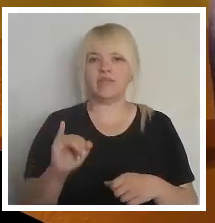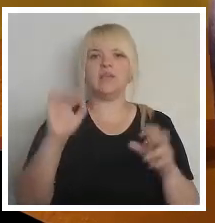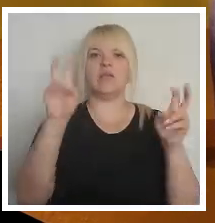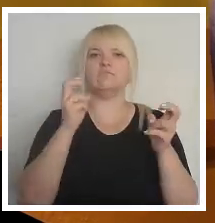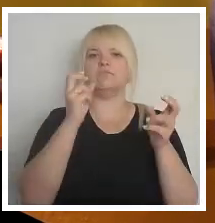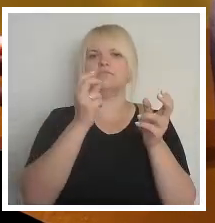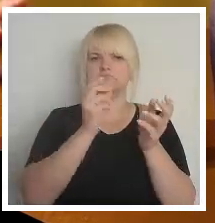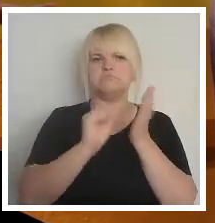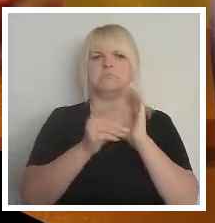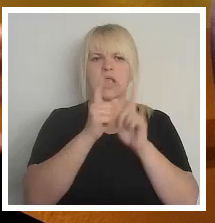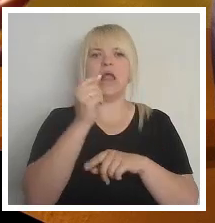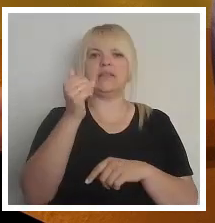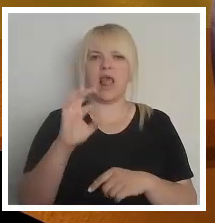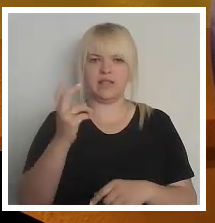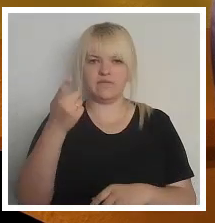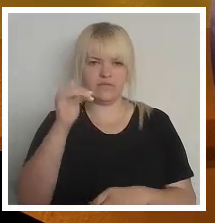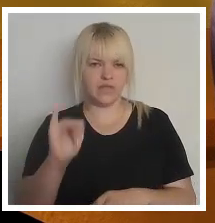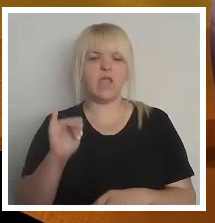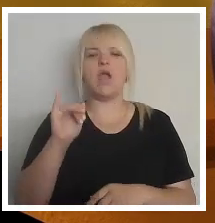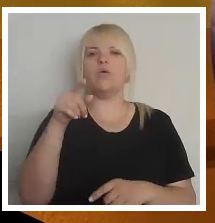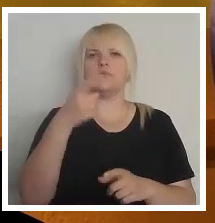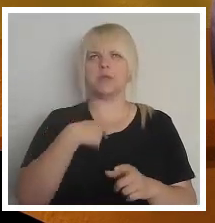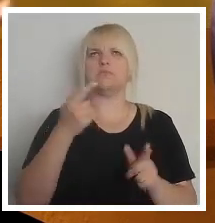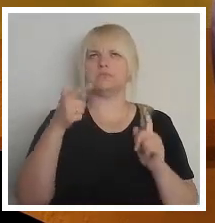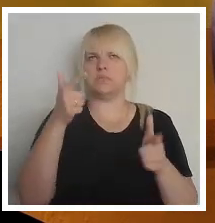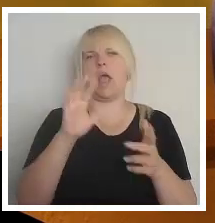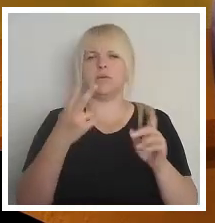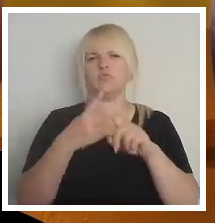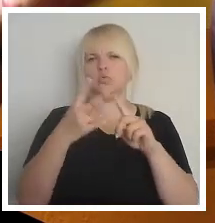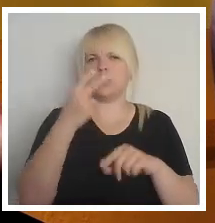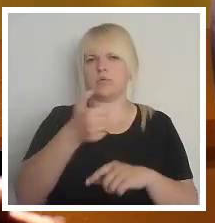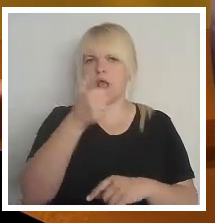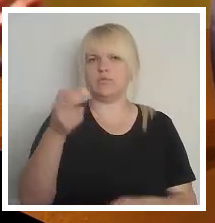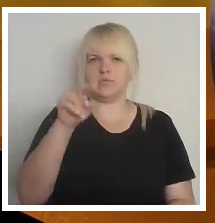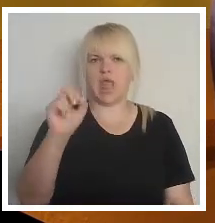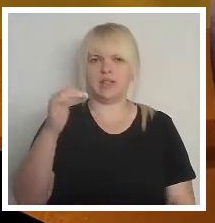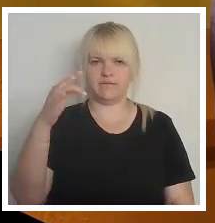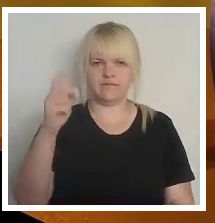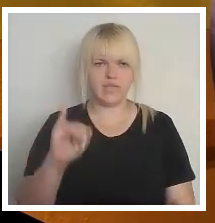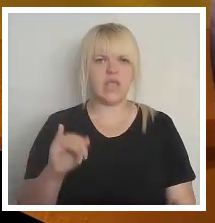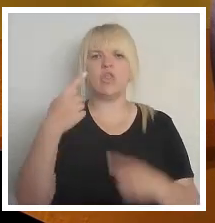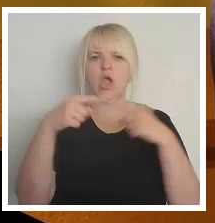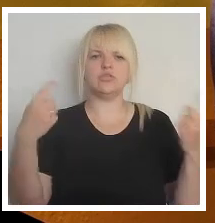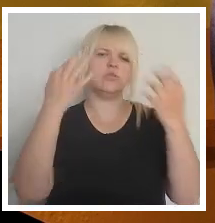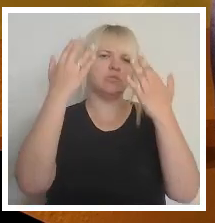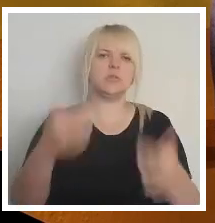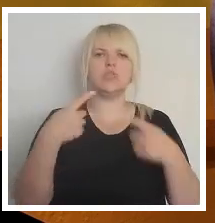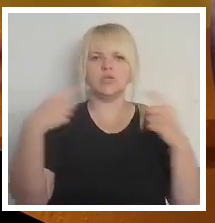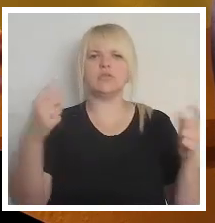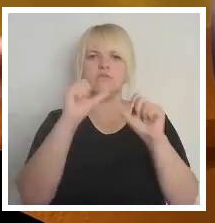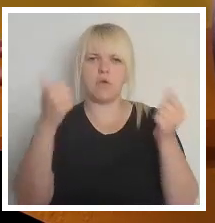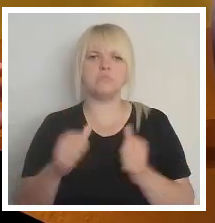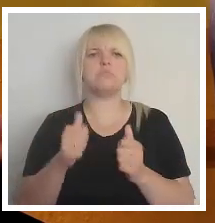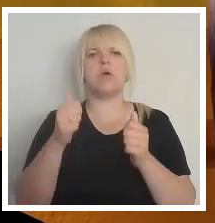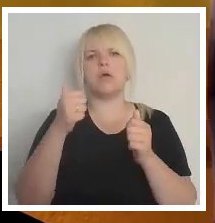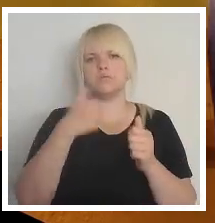kopš es nonācu Delfos, es esmu aptuveni tur pusotru gadu, dažādos pasākumos, dažādos formātos man cilvēki